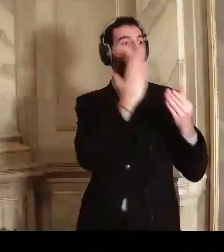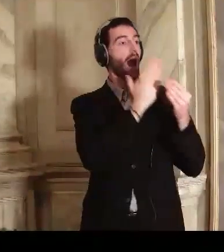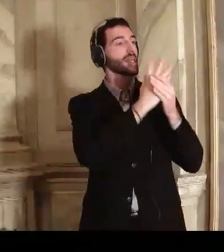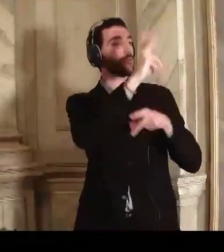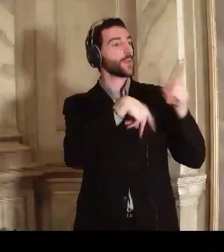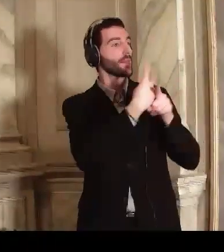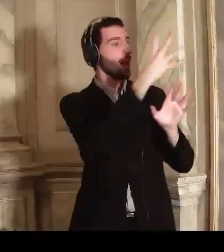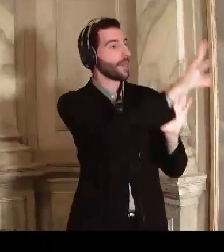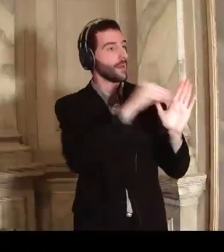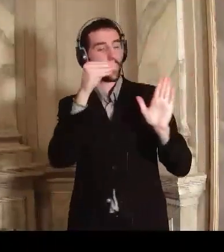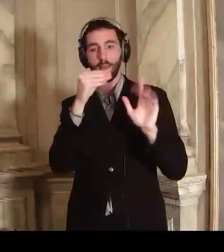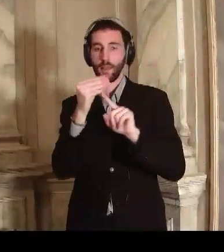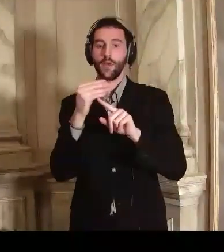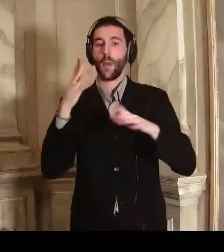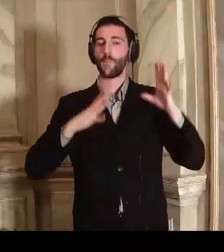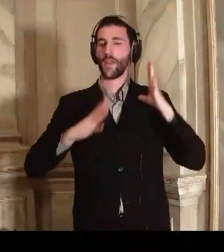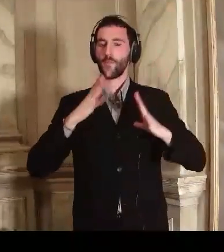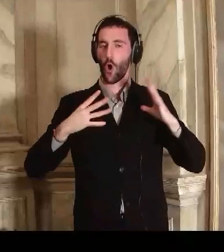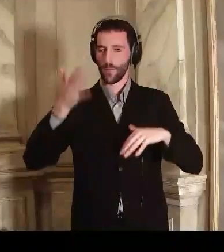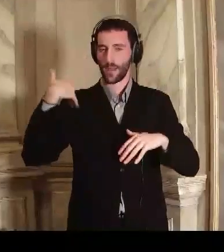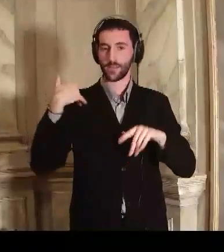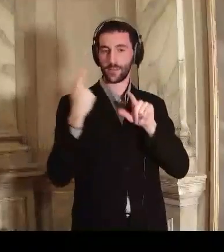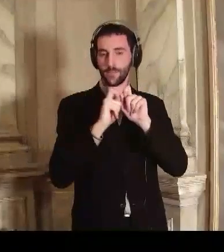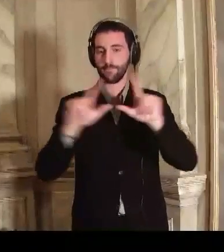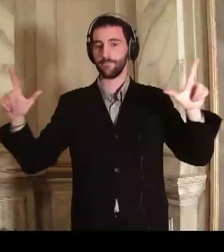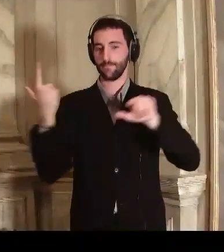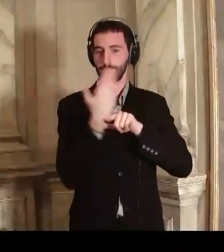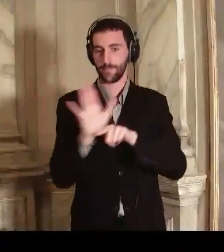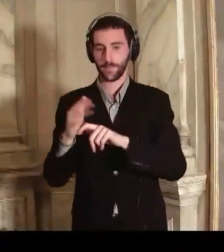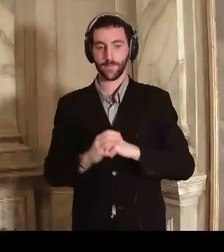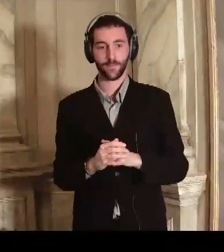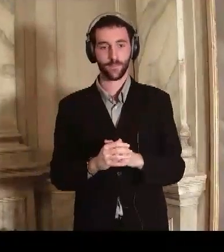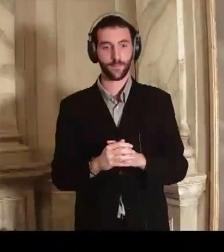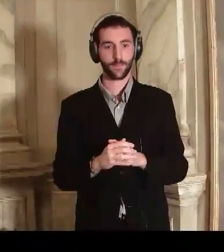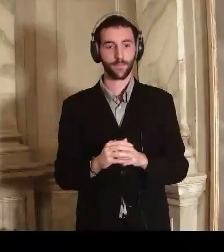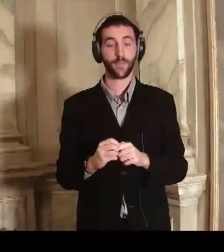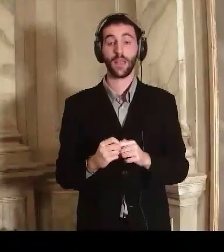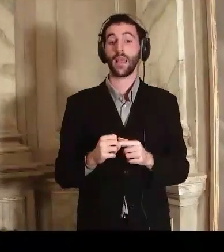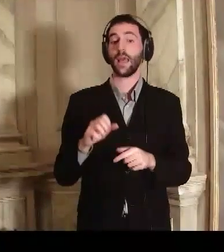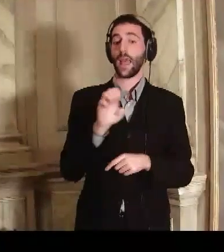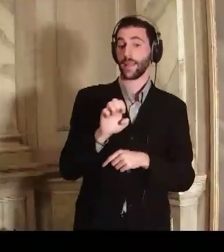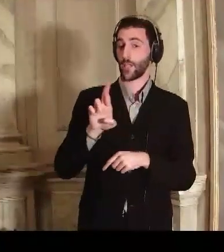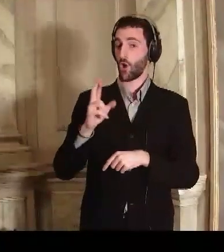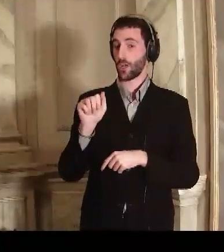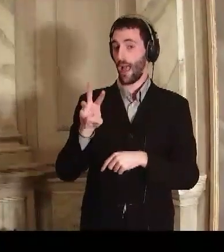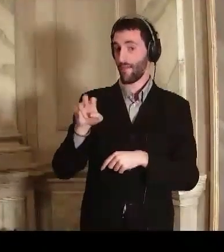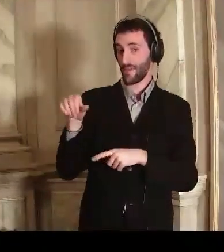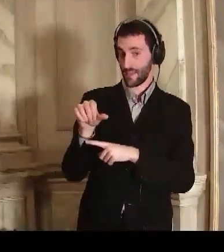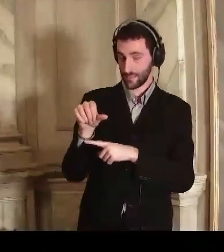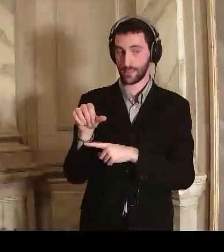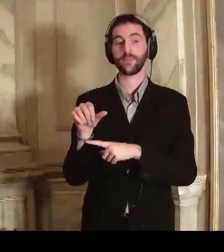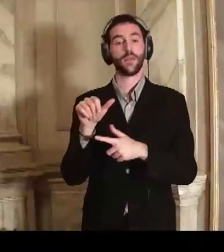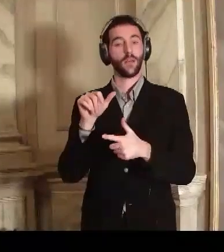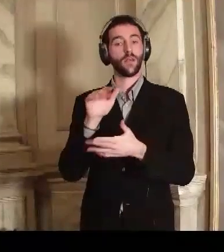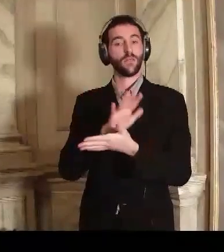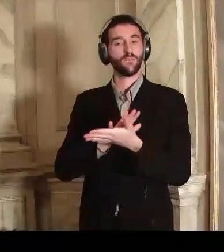le loro performance in alta definizione e con più telecamere. La collaborazione continua. Indigo e Ravi saranno entrambi in residenza per la Biennale Danza